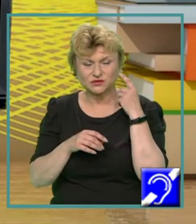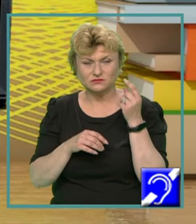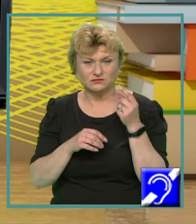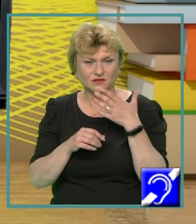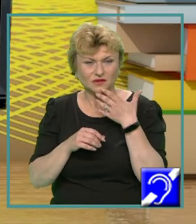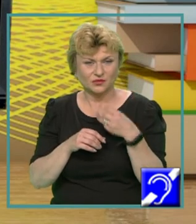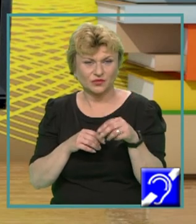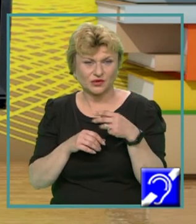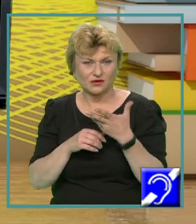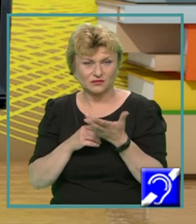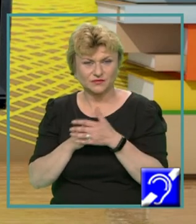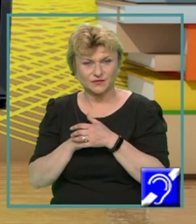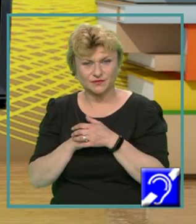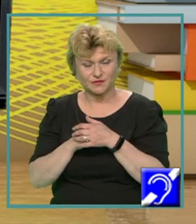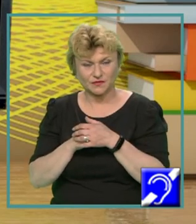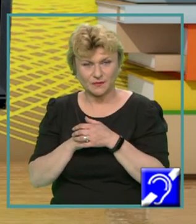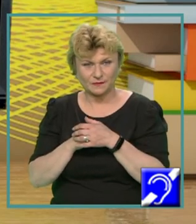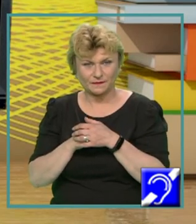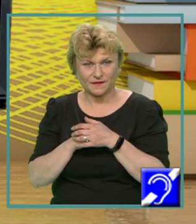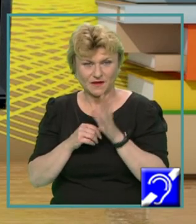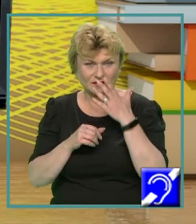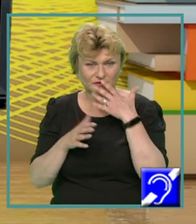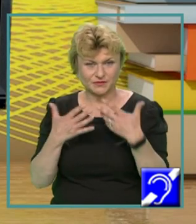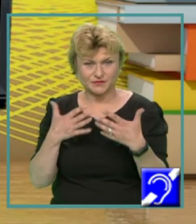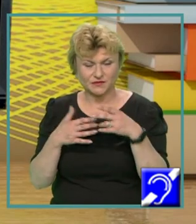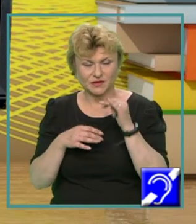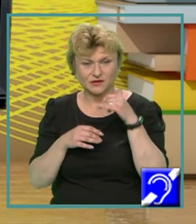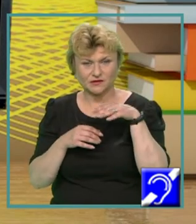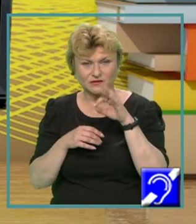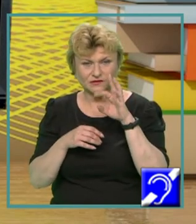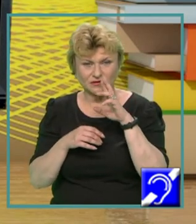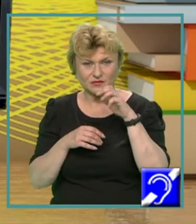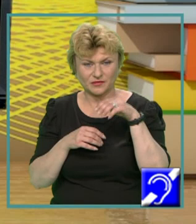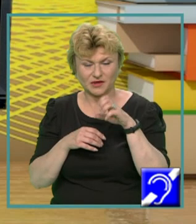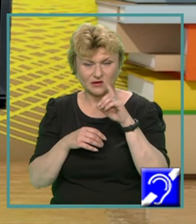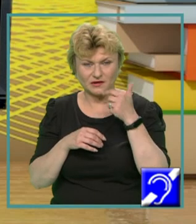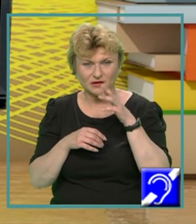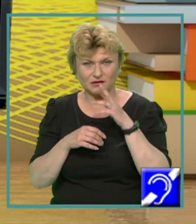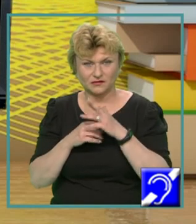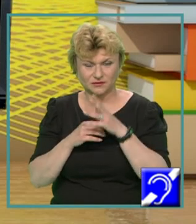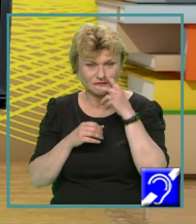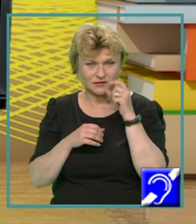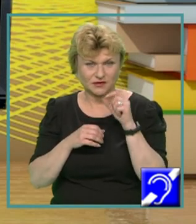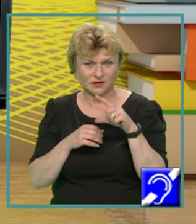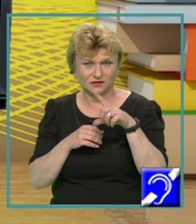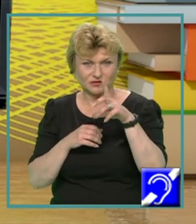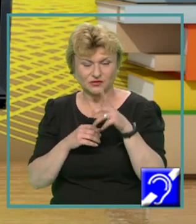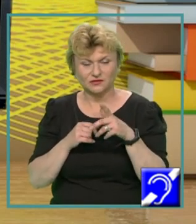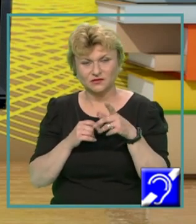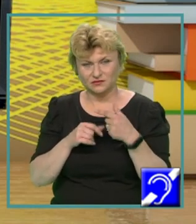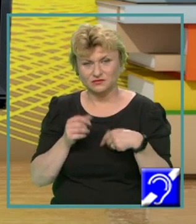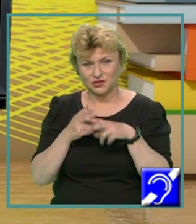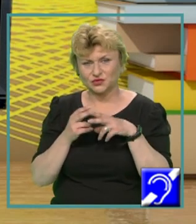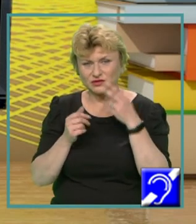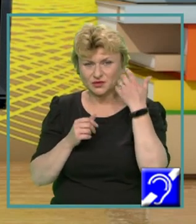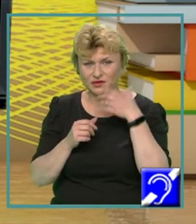auzul. O secțiune a nervului sau a segmentului intermediar care conduce impulsul nervos spre creier ne duce la pierderea auzului. Un cheac